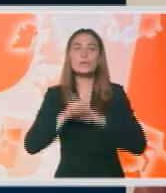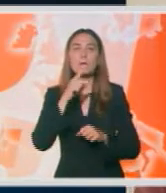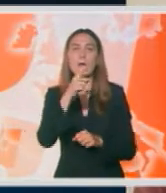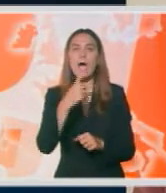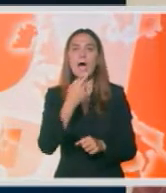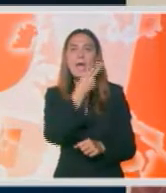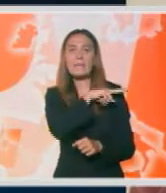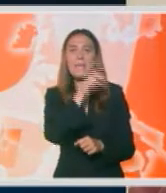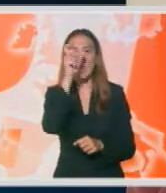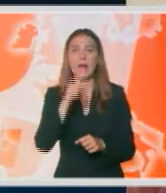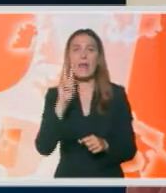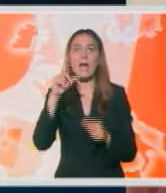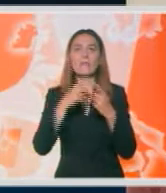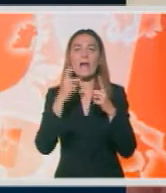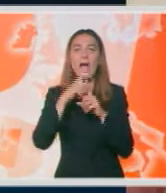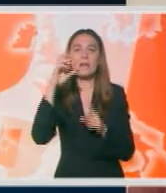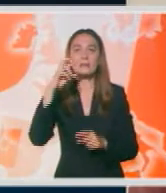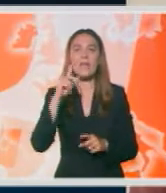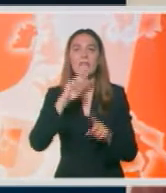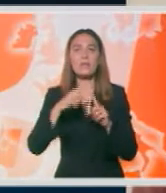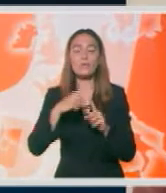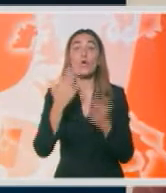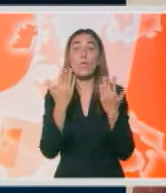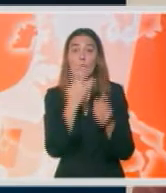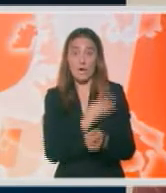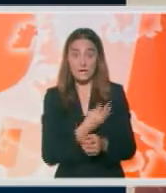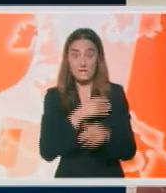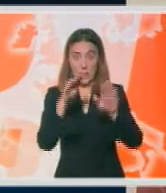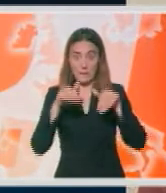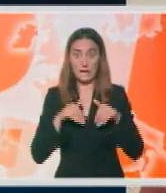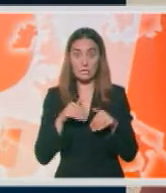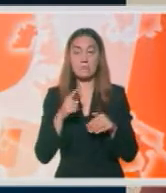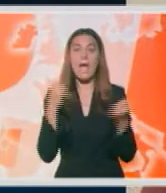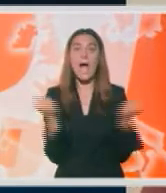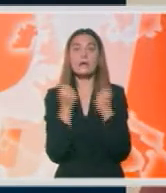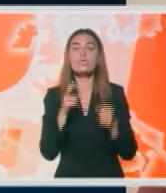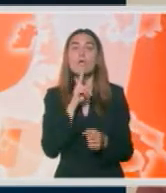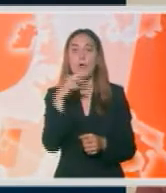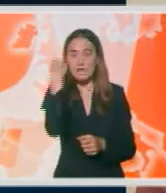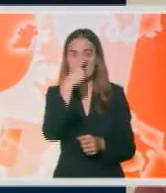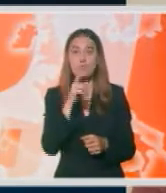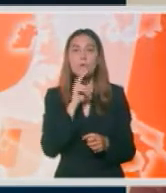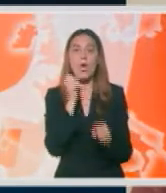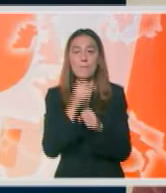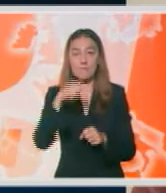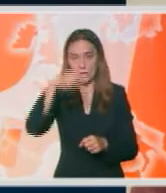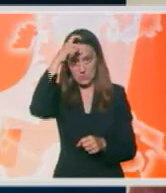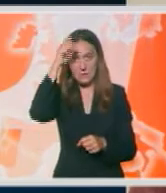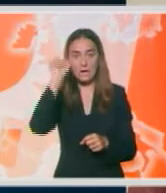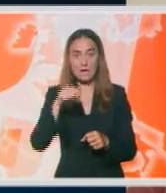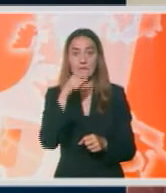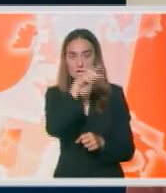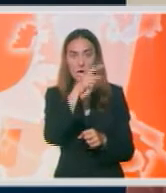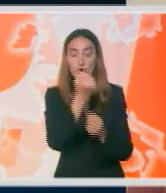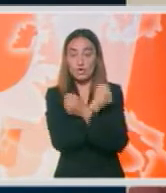Vlade Trifunovića, jer mislim da je to, bi ukoliko Hrvatska preduzme akciju koja je slična onoj koja je obavljena u Srbiji, to je da se Vlade